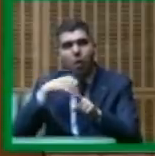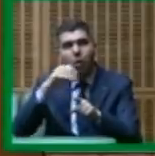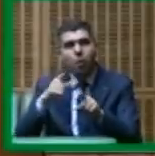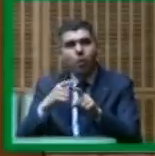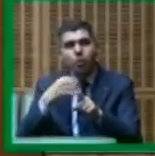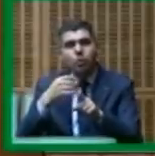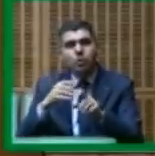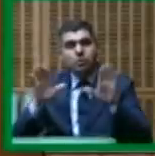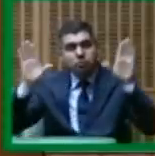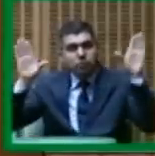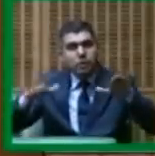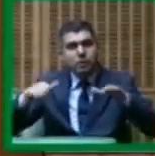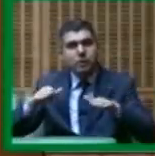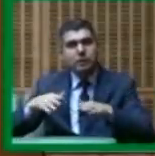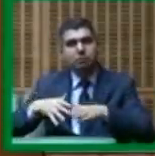تيعيشوا ولادو.